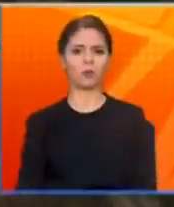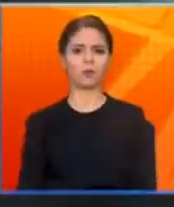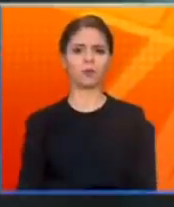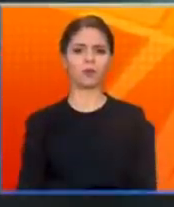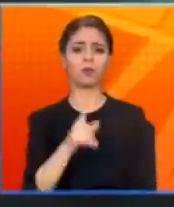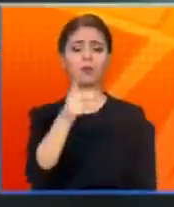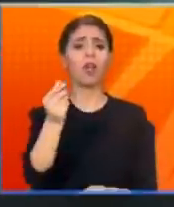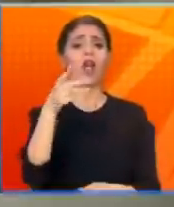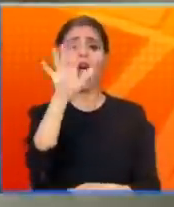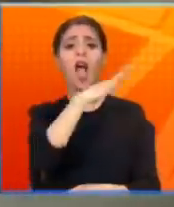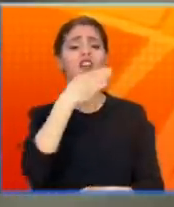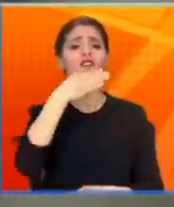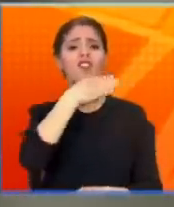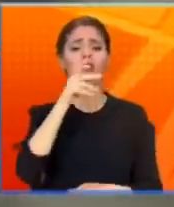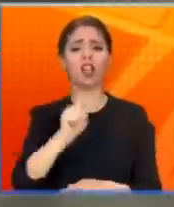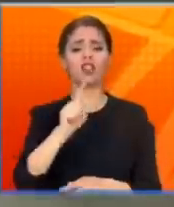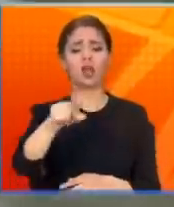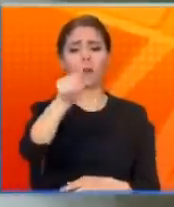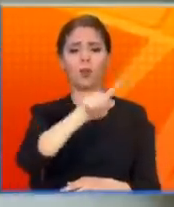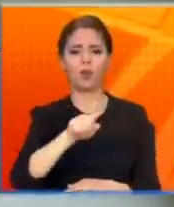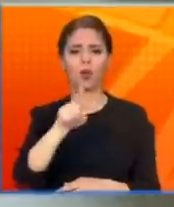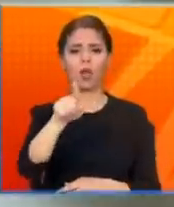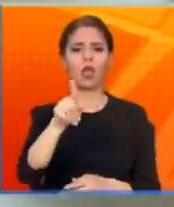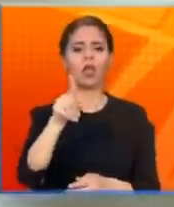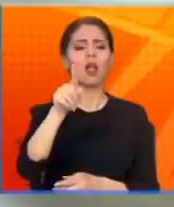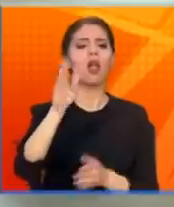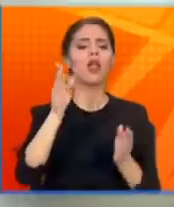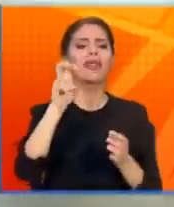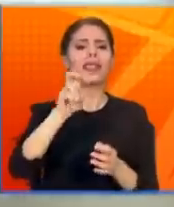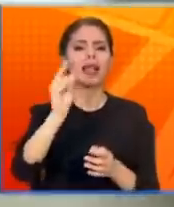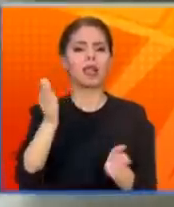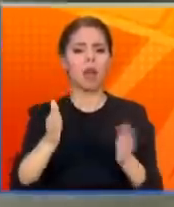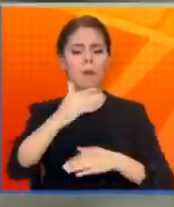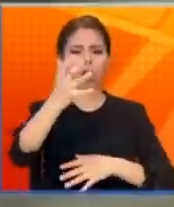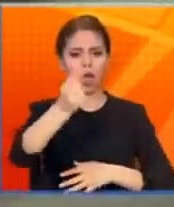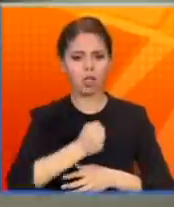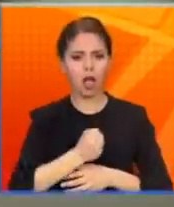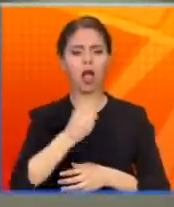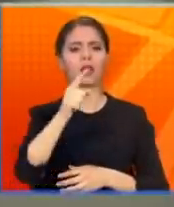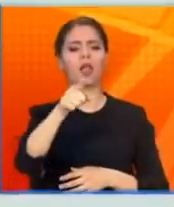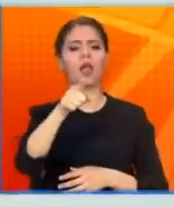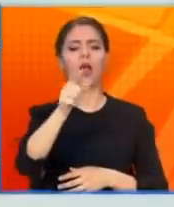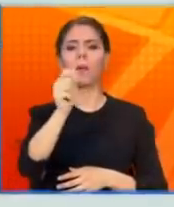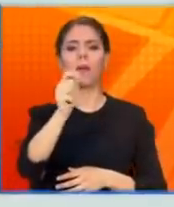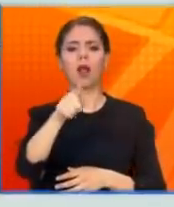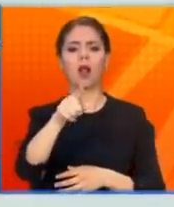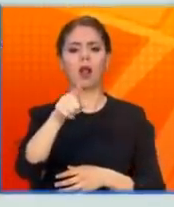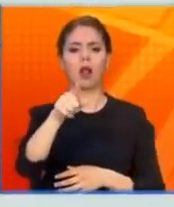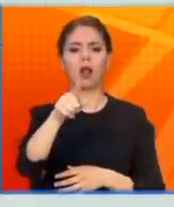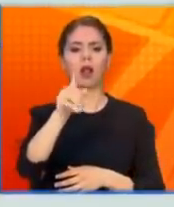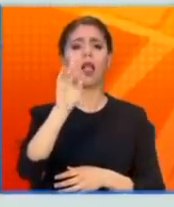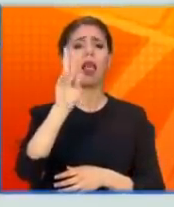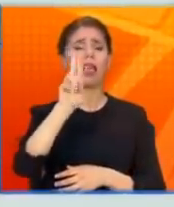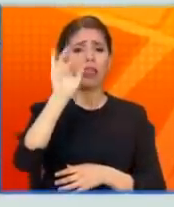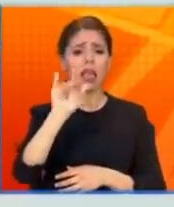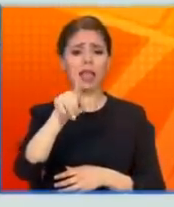Fahiş fiyatlar. Fırsatçılık yapıyorlar. Şu anda 8 paket aldık. Fiyatının 15 liraya kadar yükseldiğini duyunca ne? 7 liralık 1